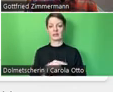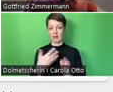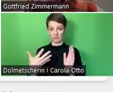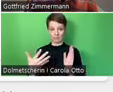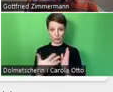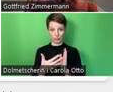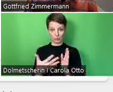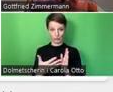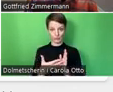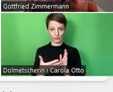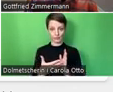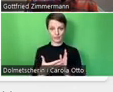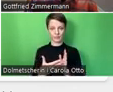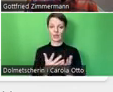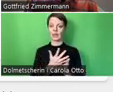Überprüfen über